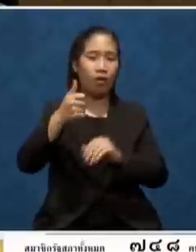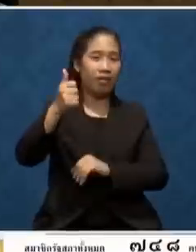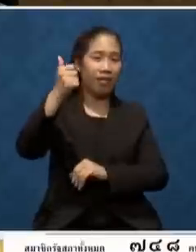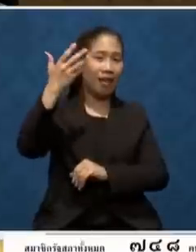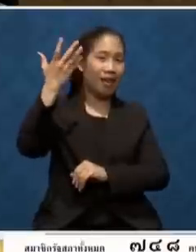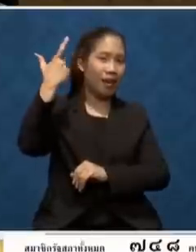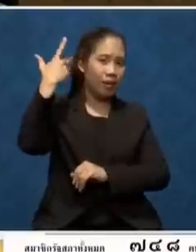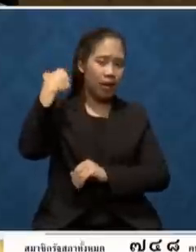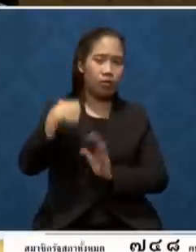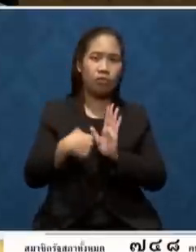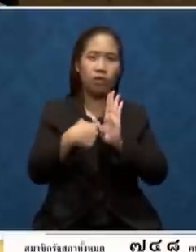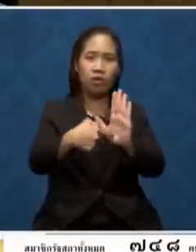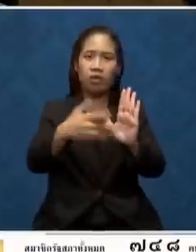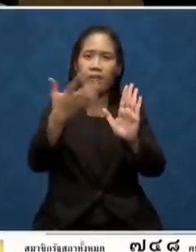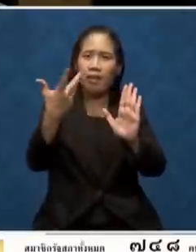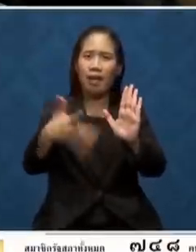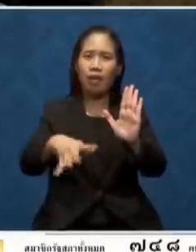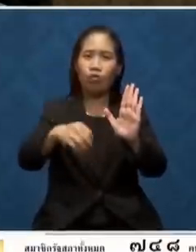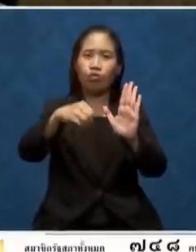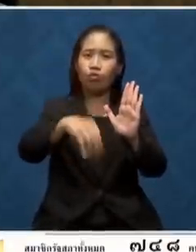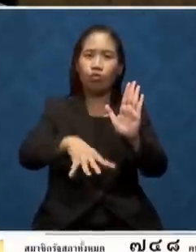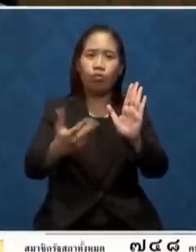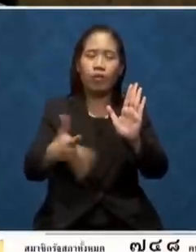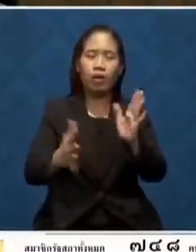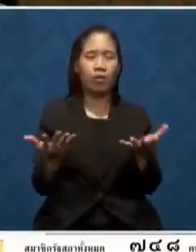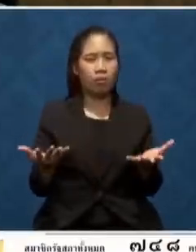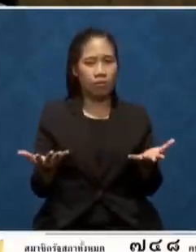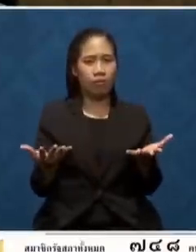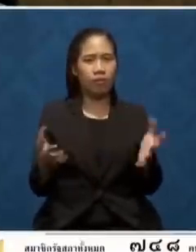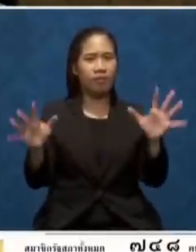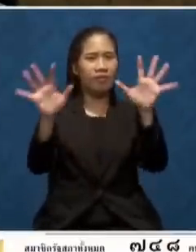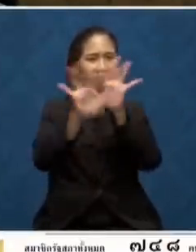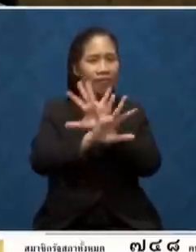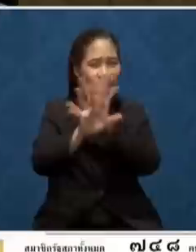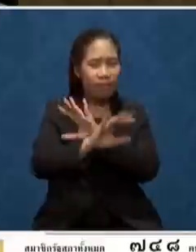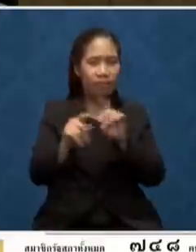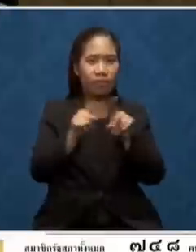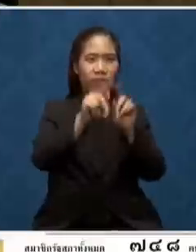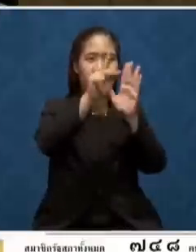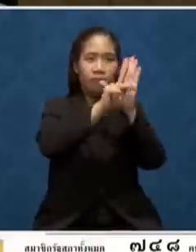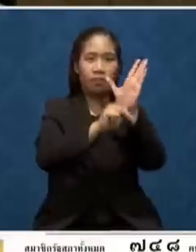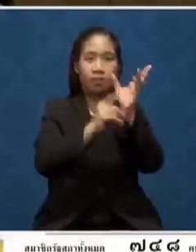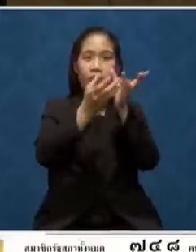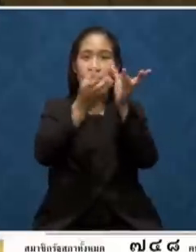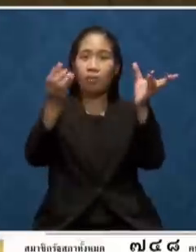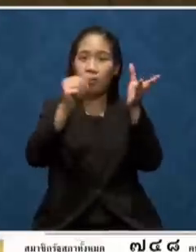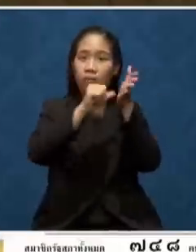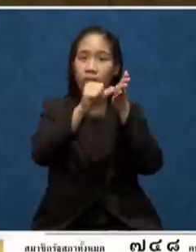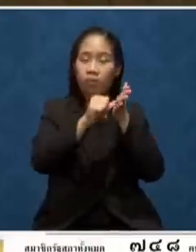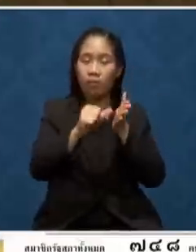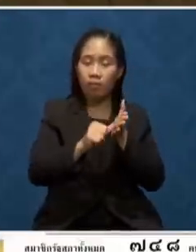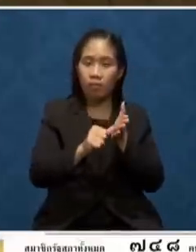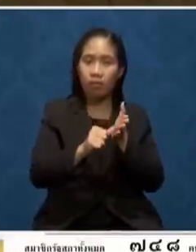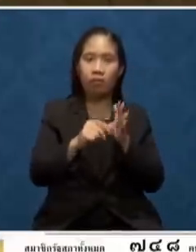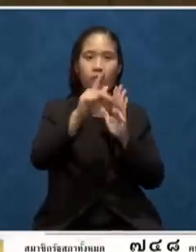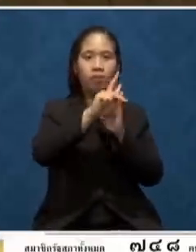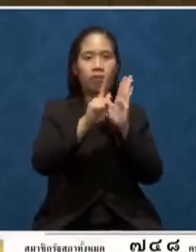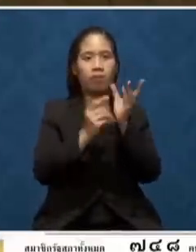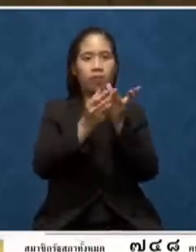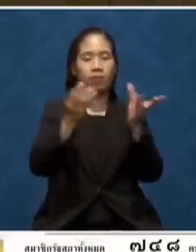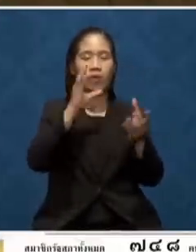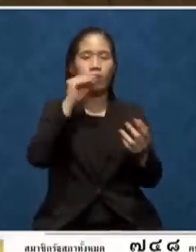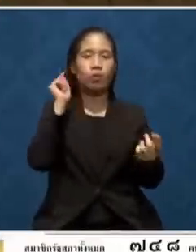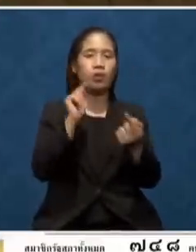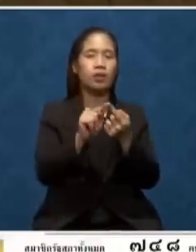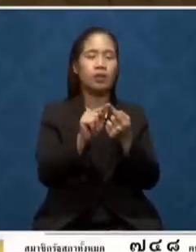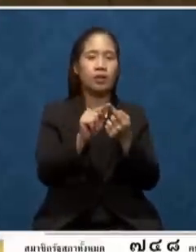ที่แล้วและตกไปแล้วมันจะคล้ายๆกับเป็นการแก้รัฐธรรมนูญรัฐธรรมนูญเนี่ยพูดถึงการ